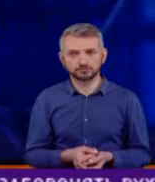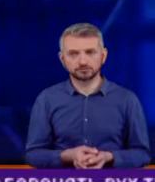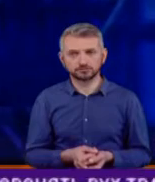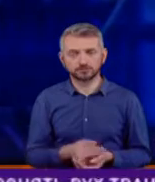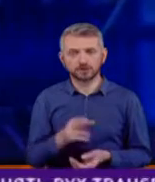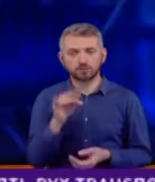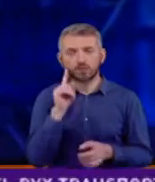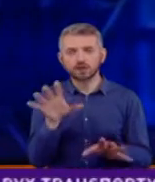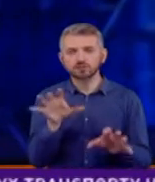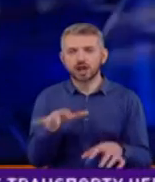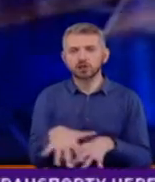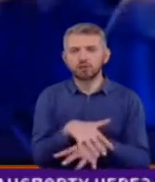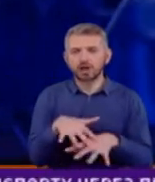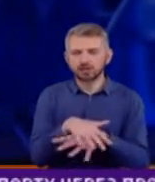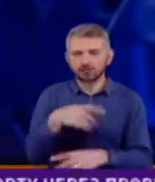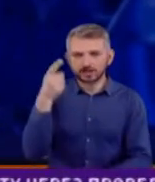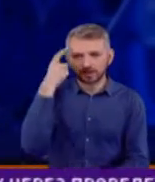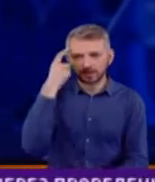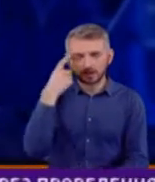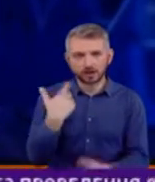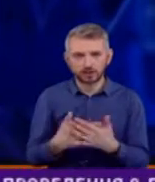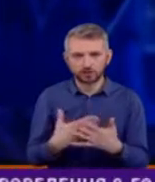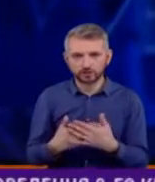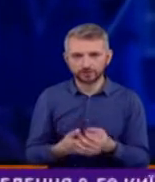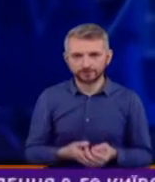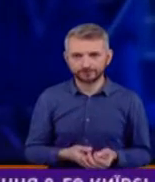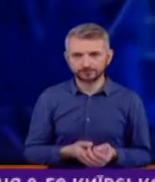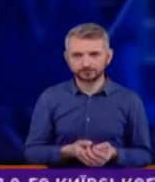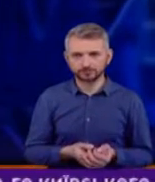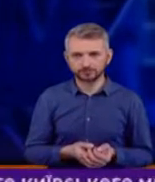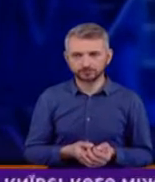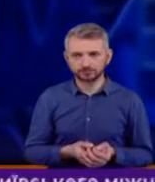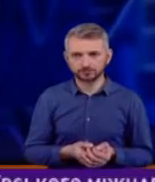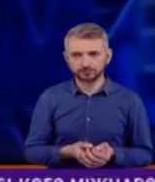по восприятию массового сознания, допустим,